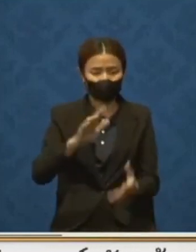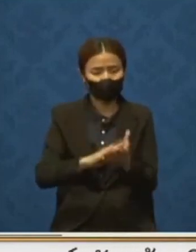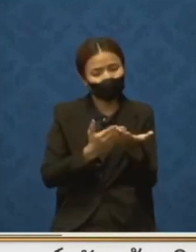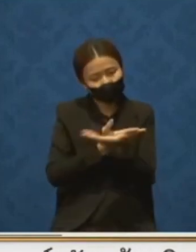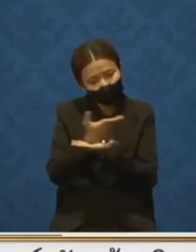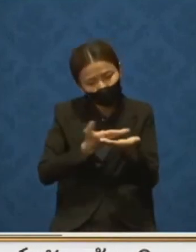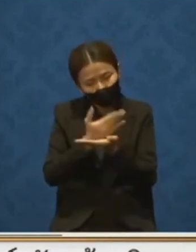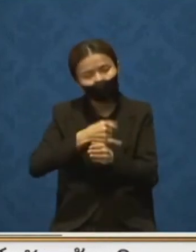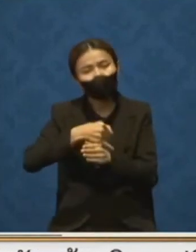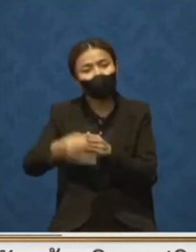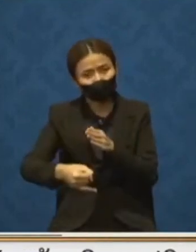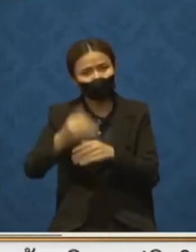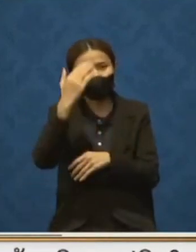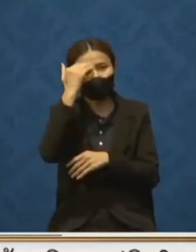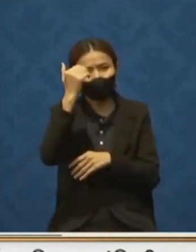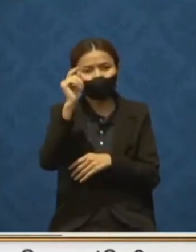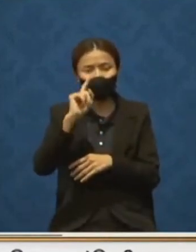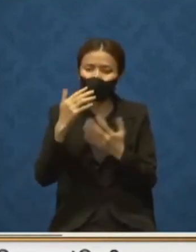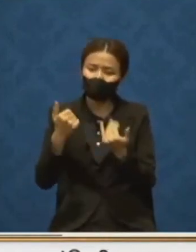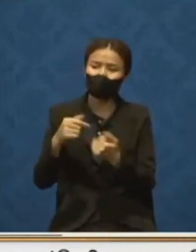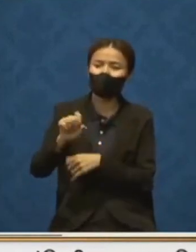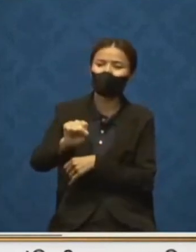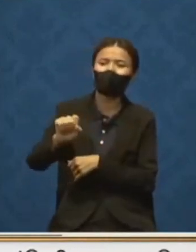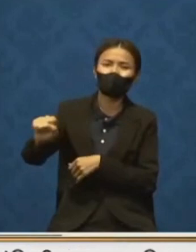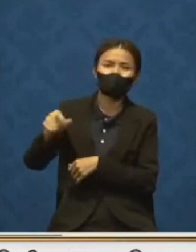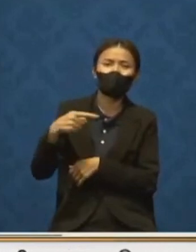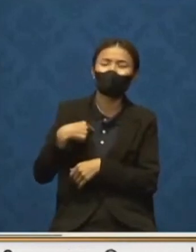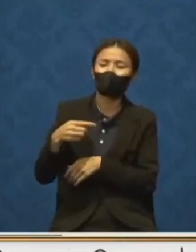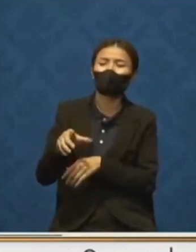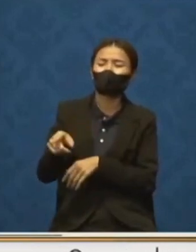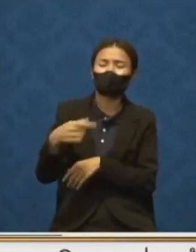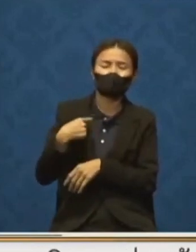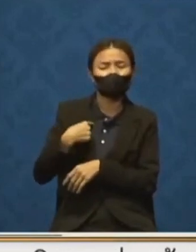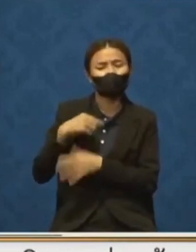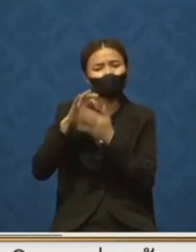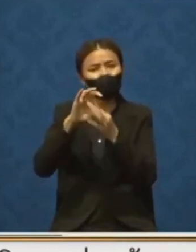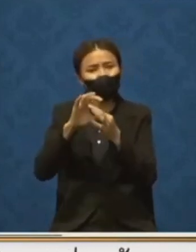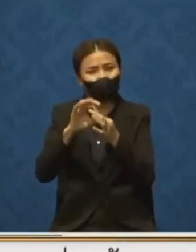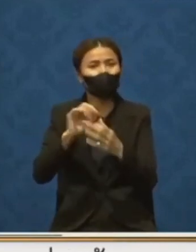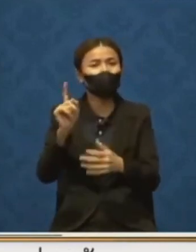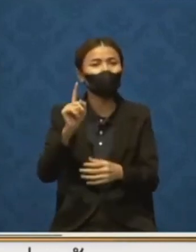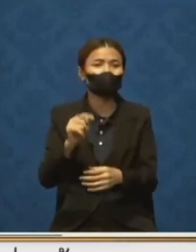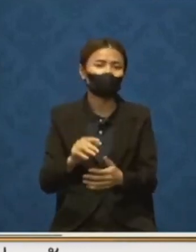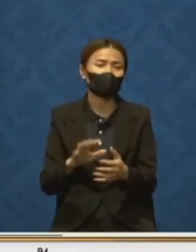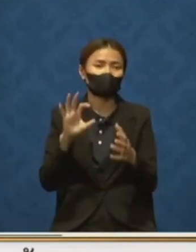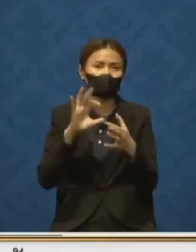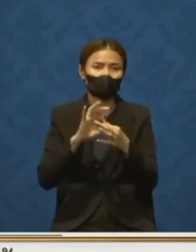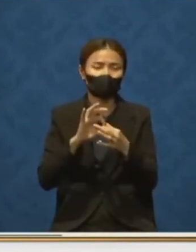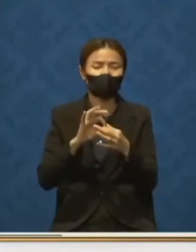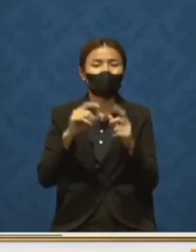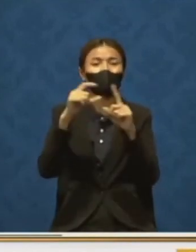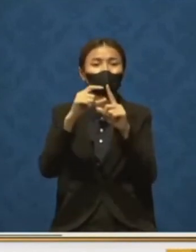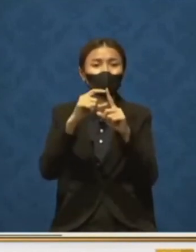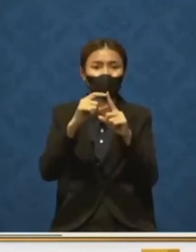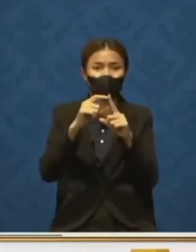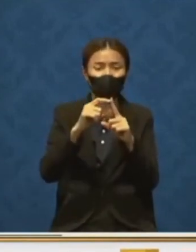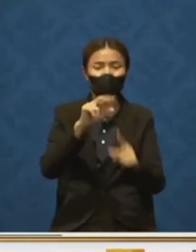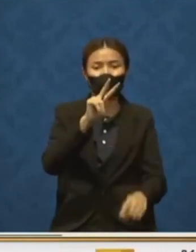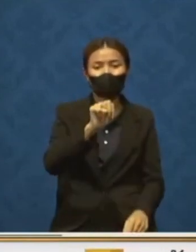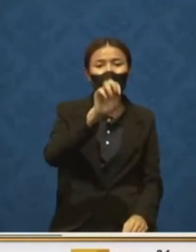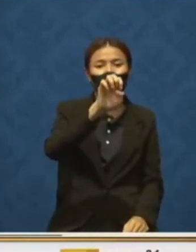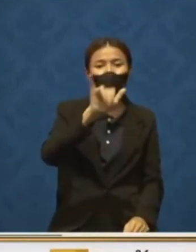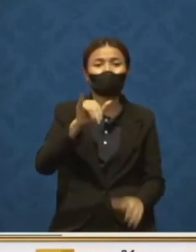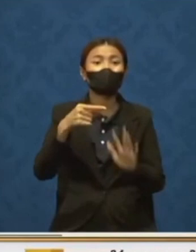สิ่งที่สภาผู้แทนราษฎรเป็นกังวลมากที่สุดก็คือนิยามคำว่าสัตว์เลี้ยงซึ่งเดิ